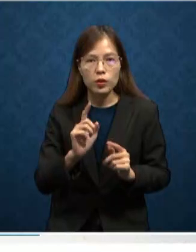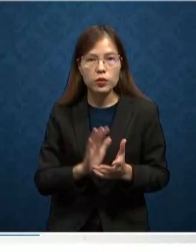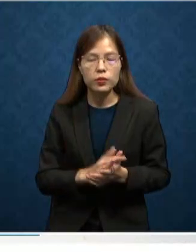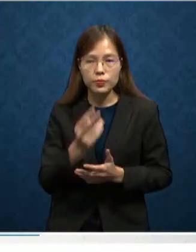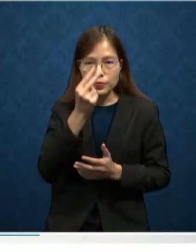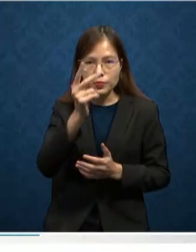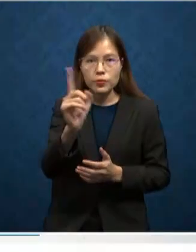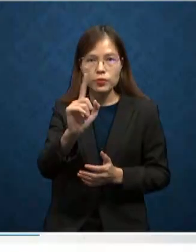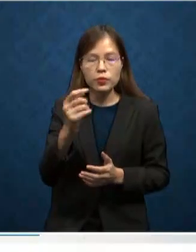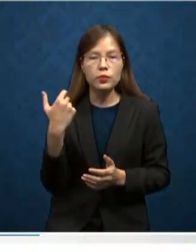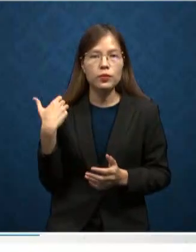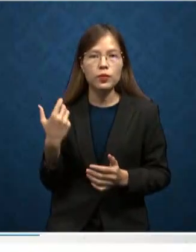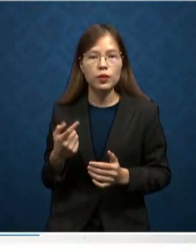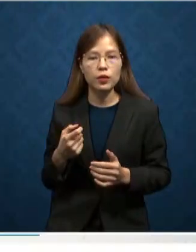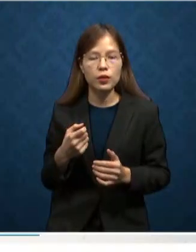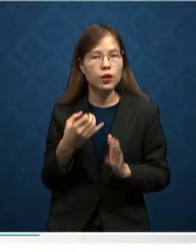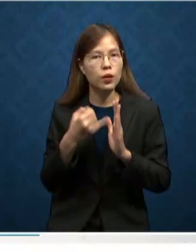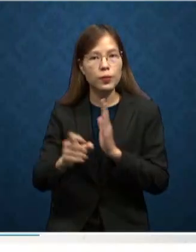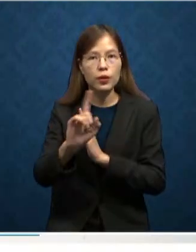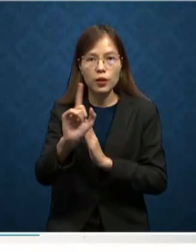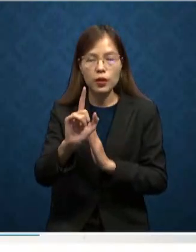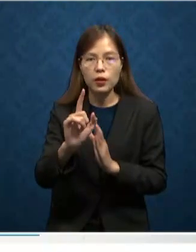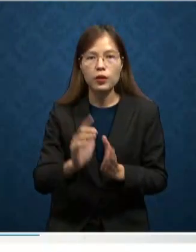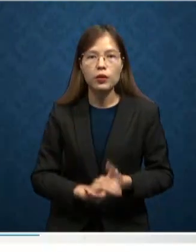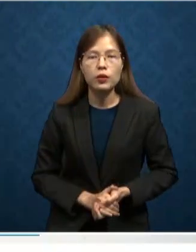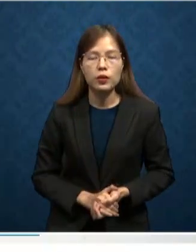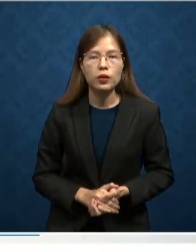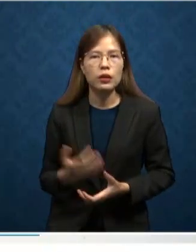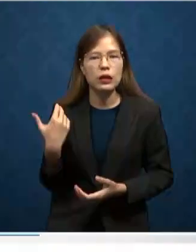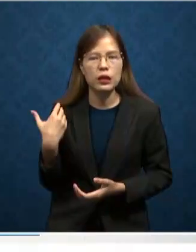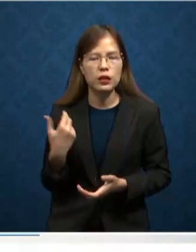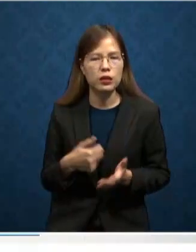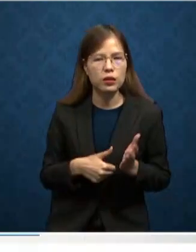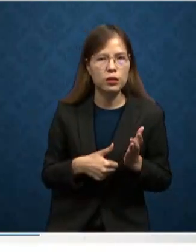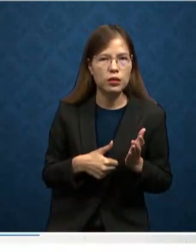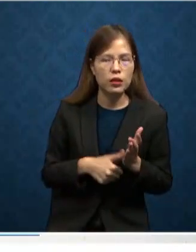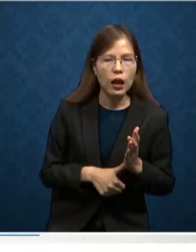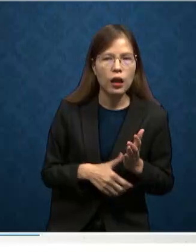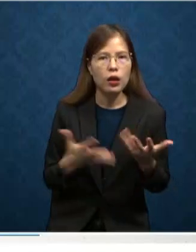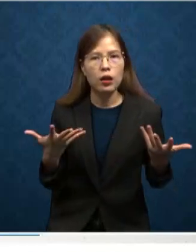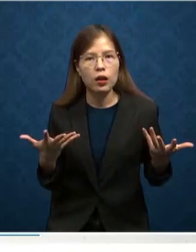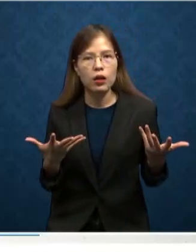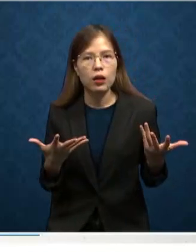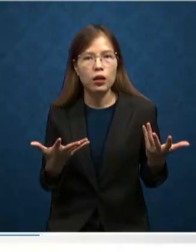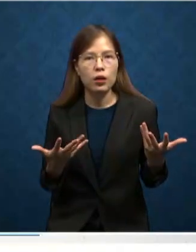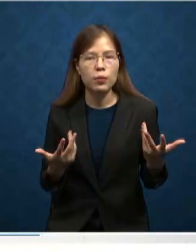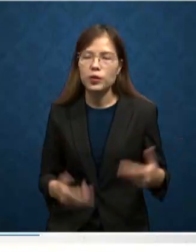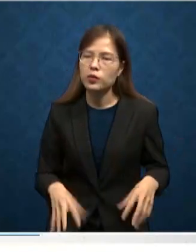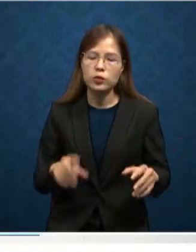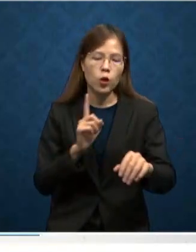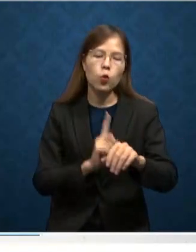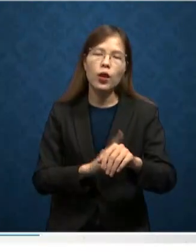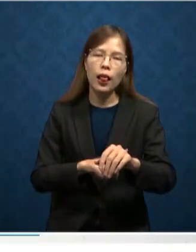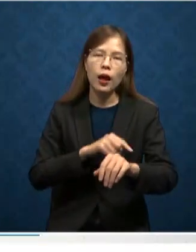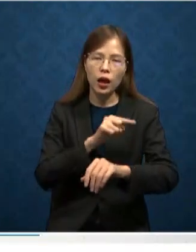เห็นคดีผิดปกติอย่างไรนะบางหน่วยก็บอกว่าเไม่ได้ค้างเนี่เพราะว่ามันเรื่องมันต้องใช้เวลาทำงานถ้ามันไม่